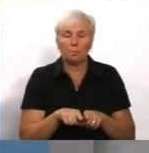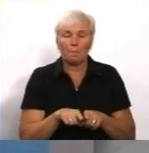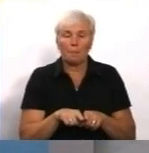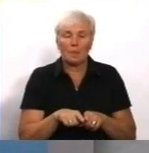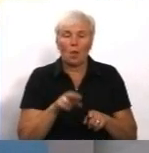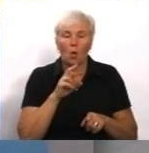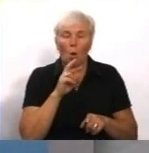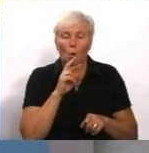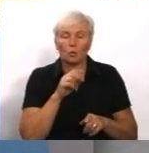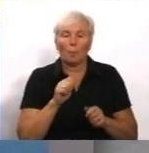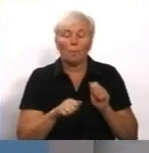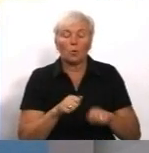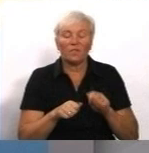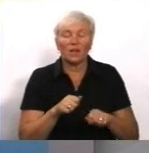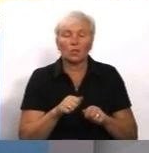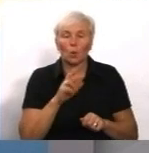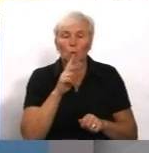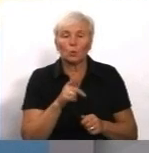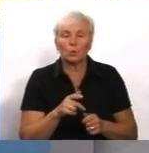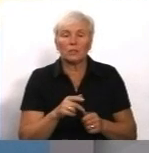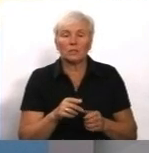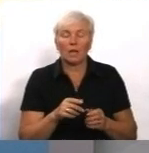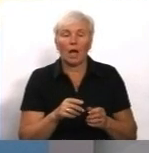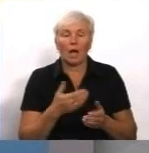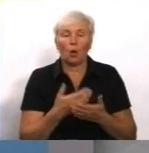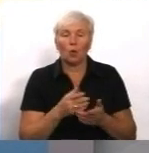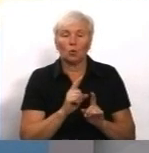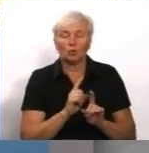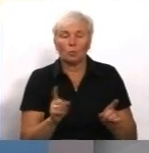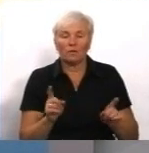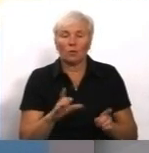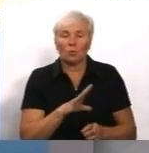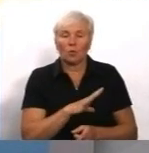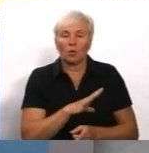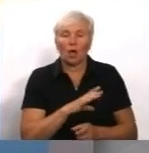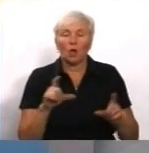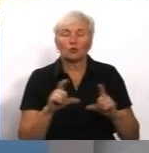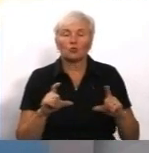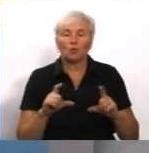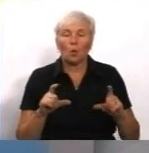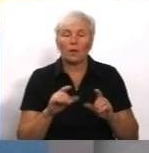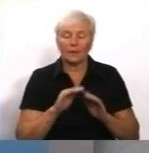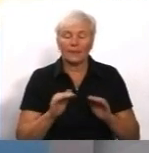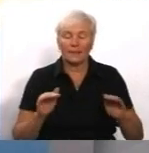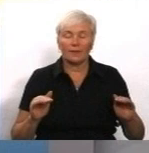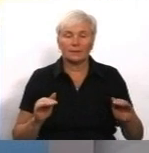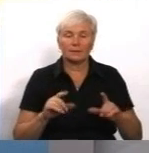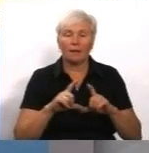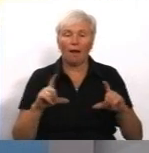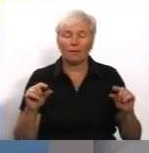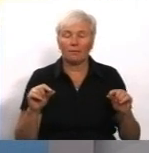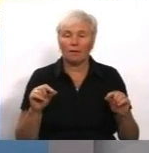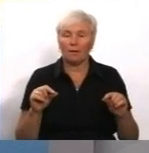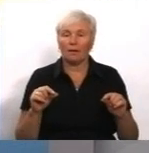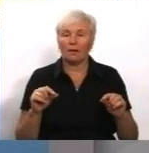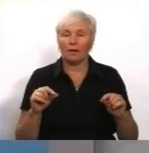отруєнь, профілактикою захворювань, особливо в школах, в дитячих закладах, адже ми